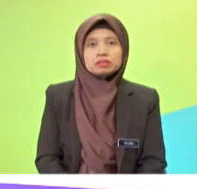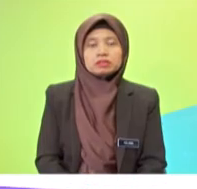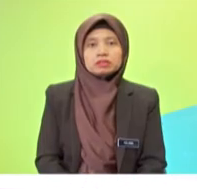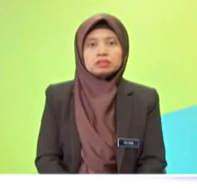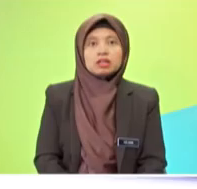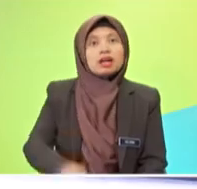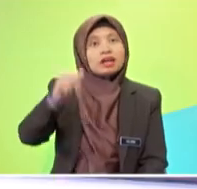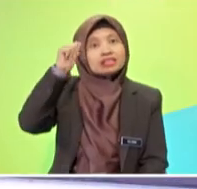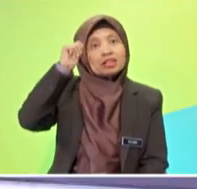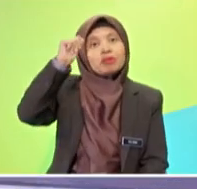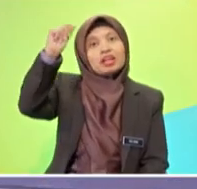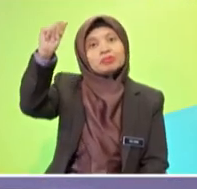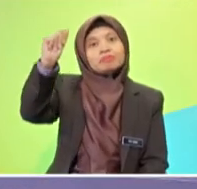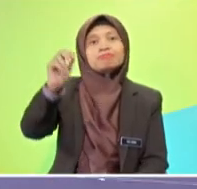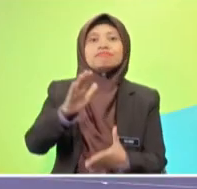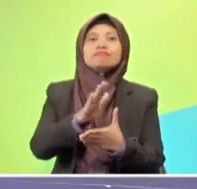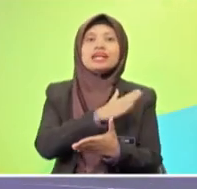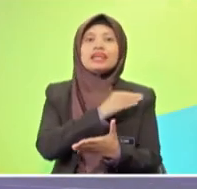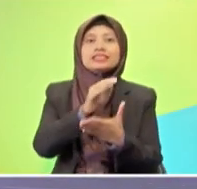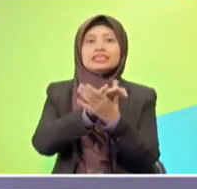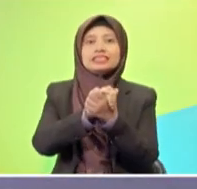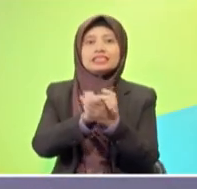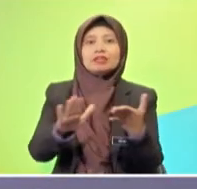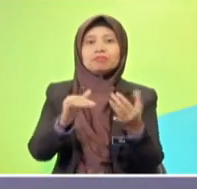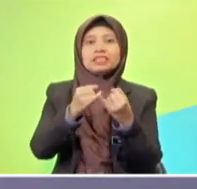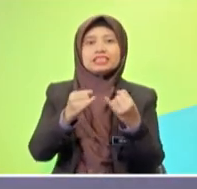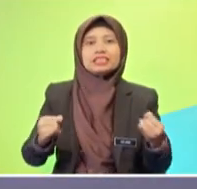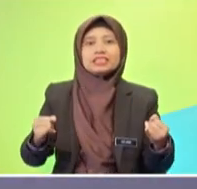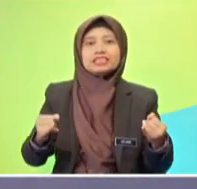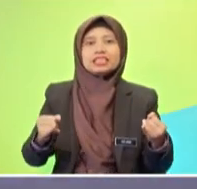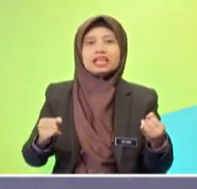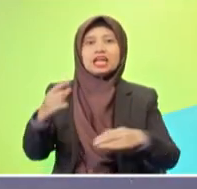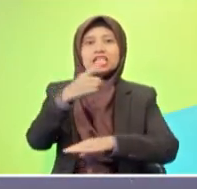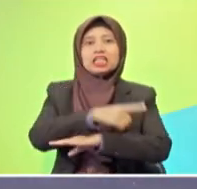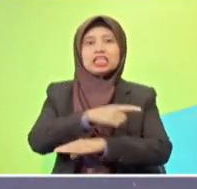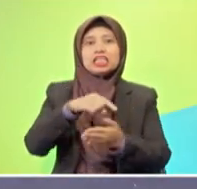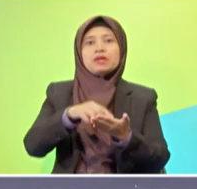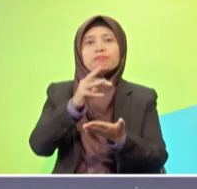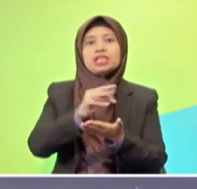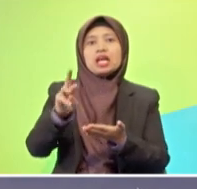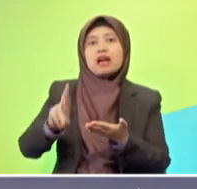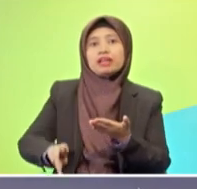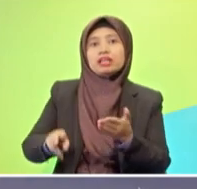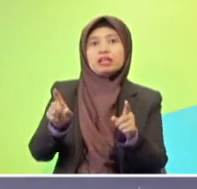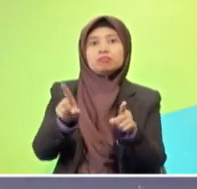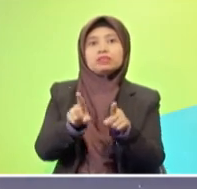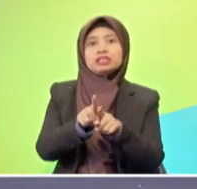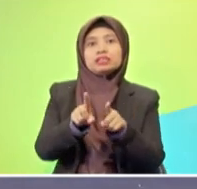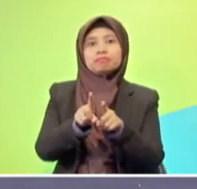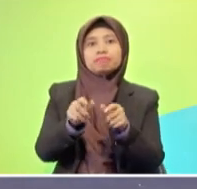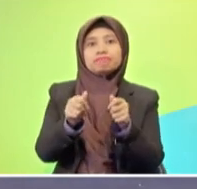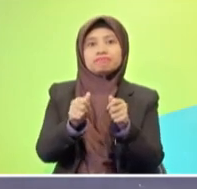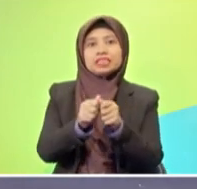Assalamualaikum dan salam sejahtera kepada semua yang sudah menyaksikan bersama saya pengacara